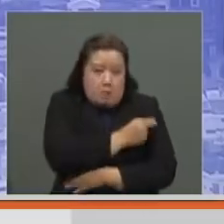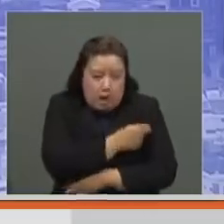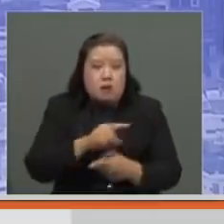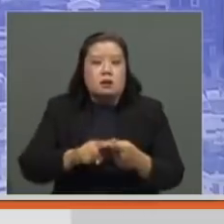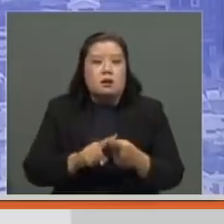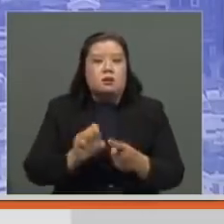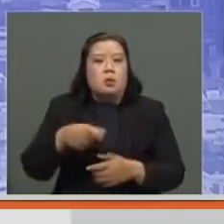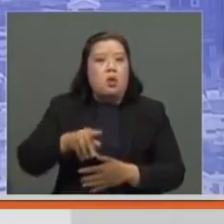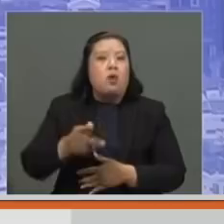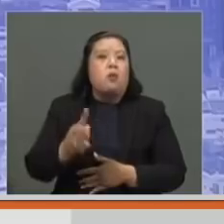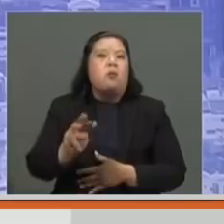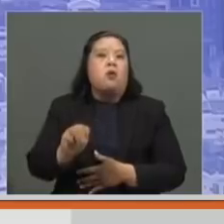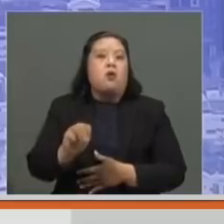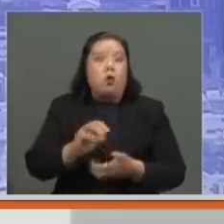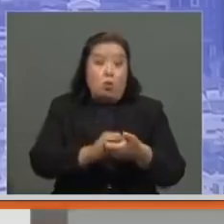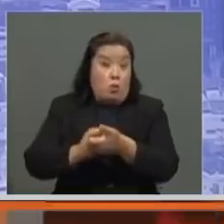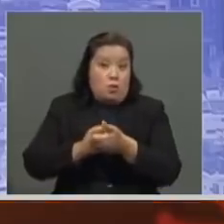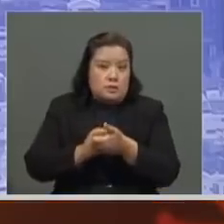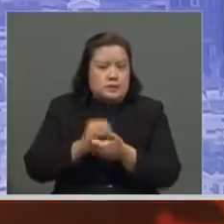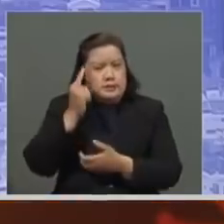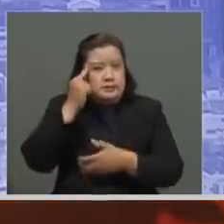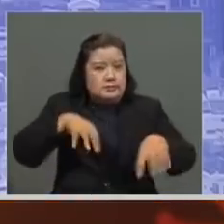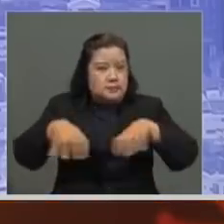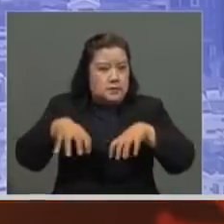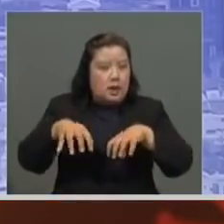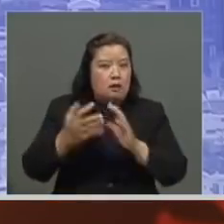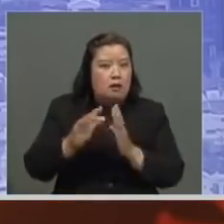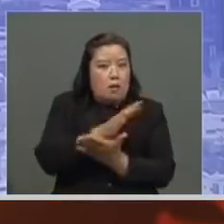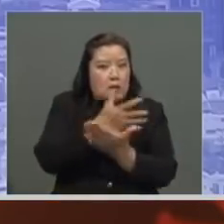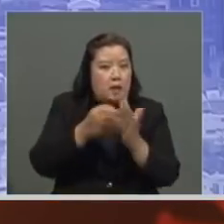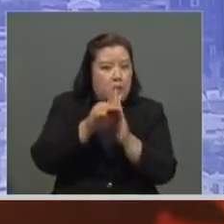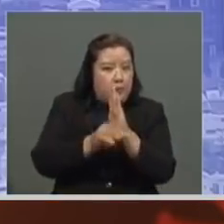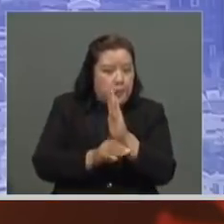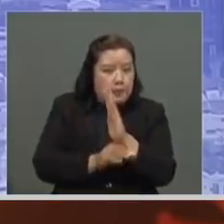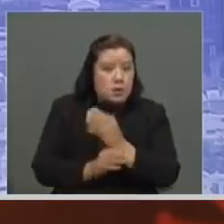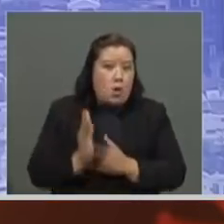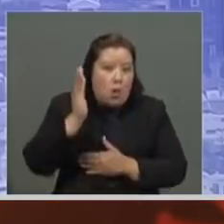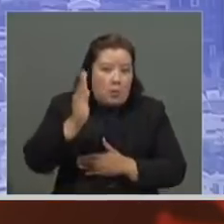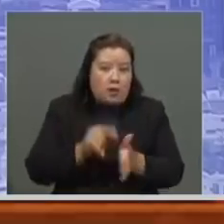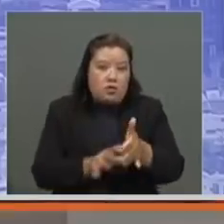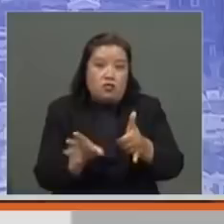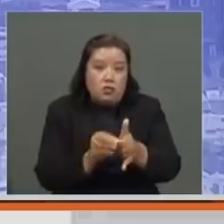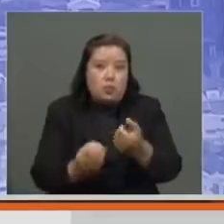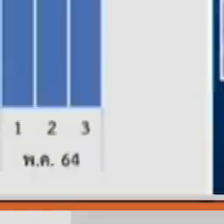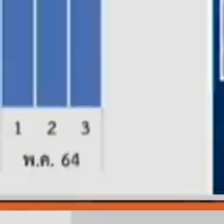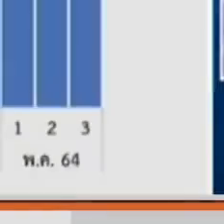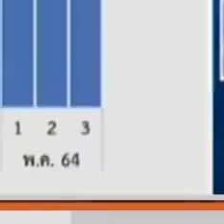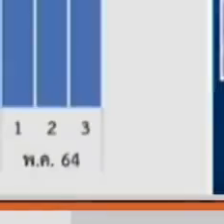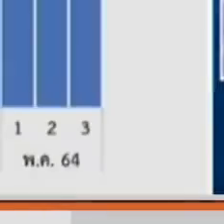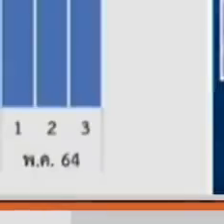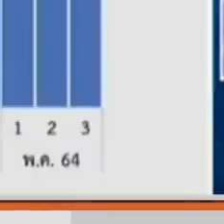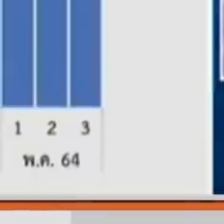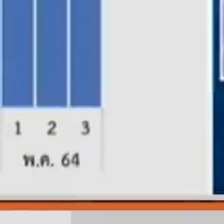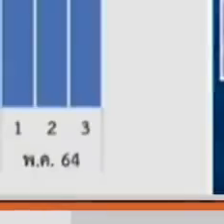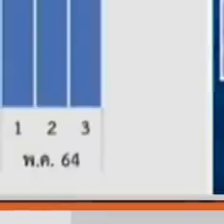ม.เองก็มีแผนที่จะระดมตรวจกลุ่มที่มีความเสี่ยงสูงเสี่ยงต่ำเหล่านี้ของการ